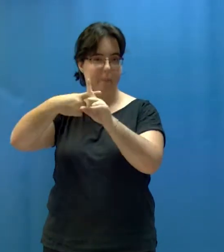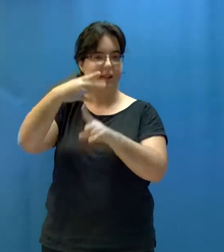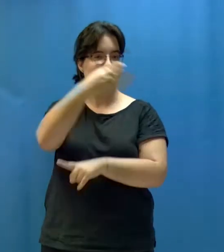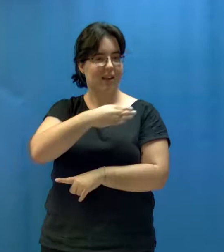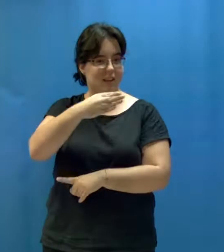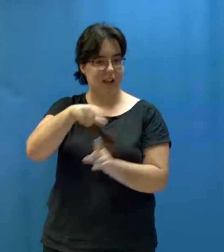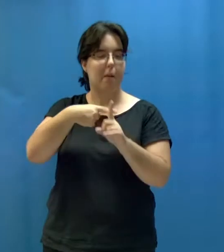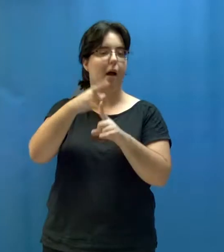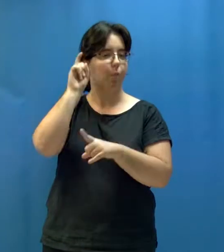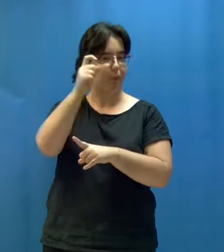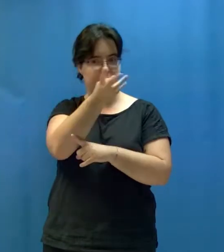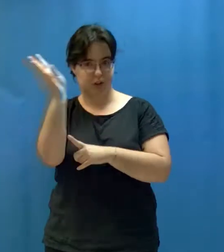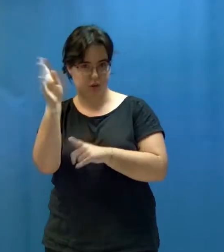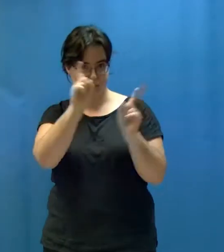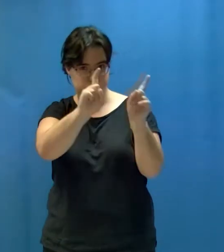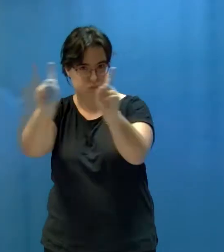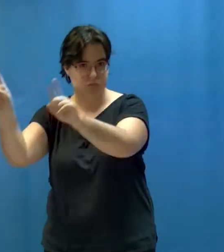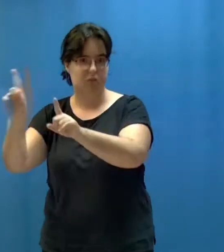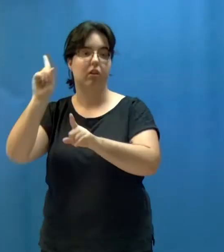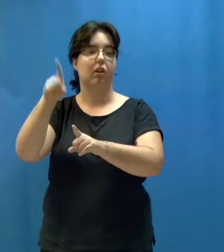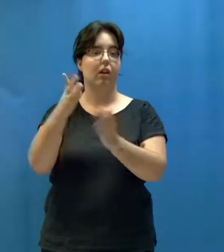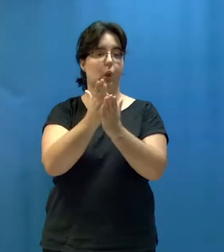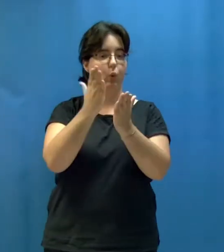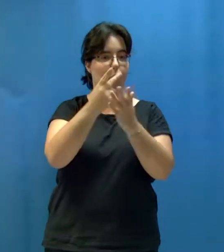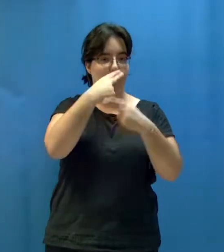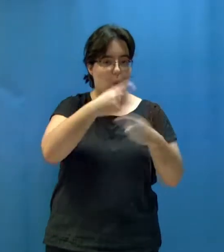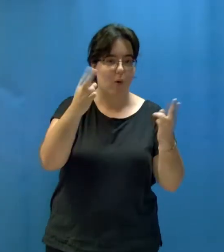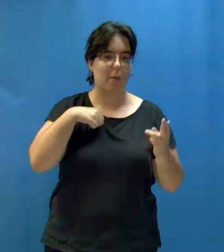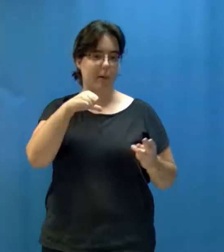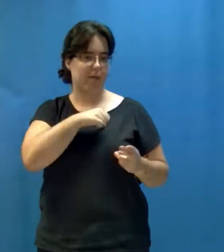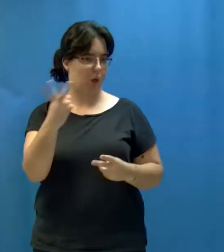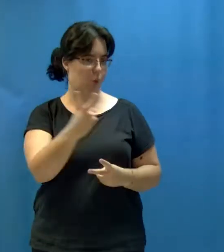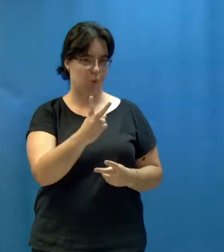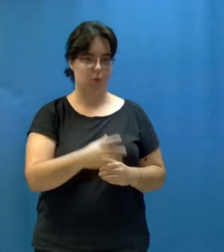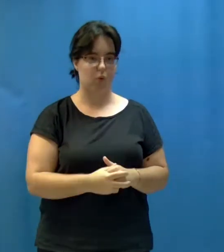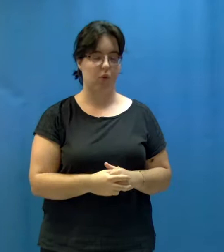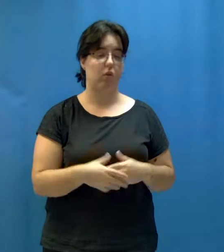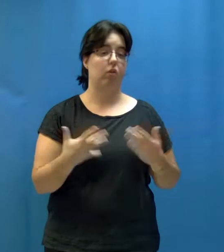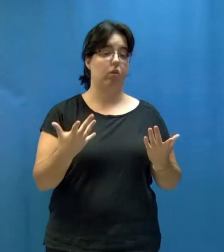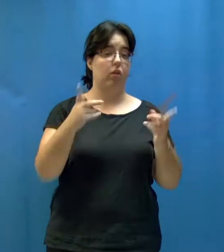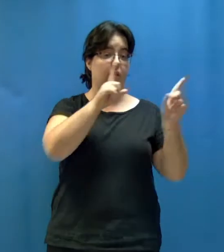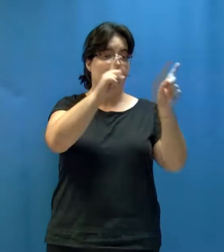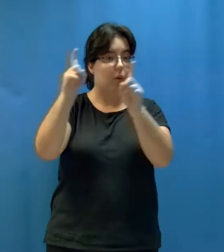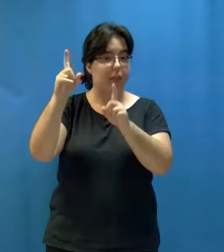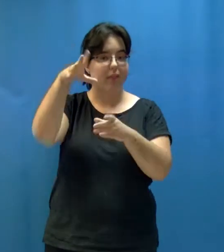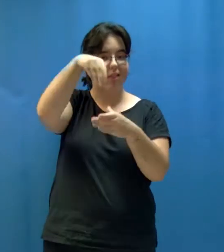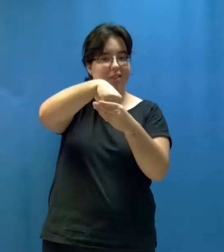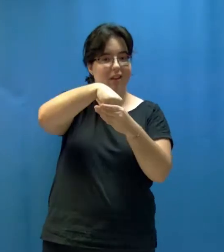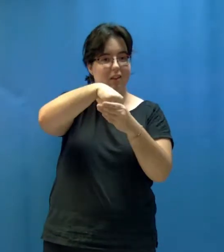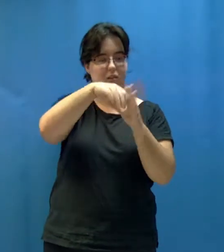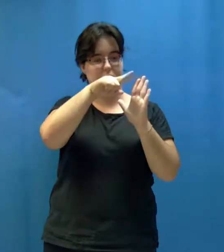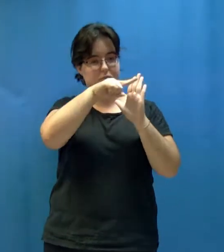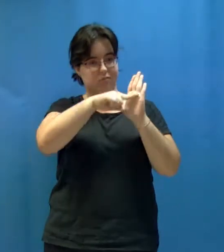professorat, tant en les escoles públiques com en les privades. Aquesta formació s'emmarca dins de les directrius